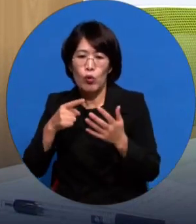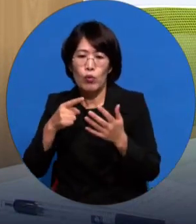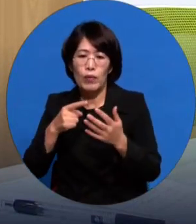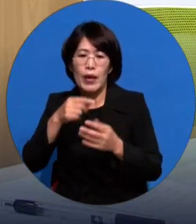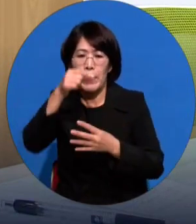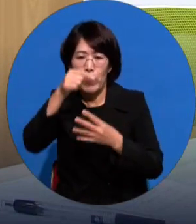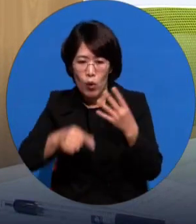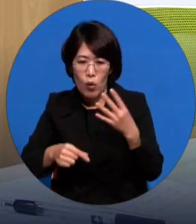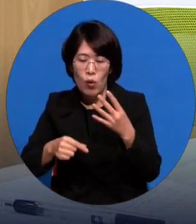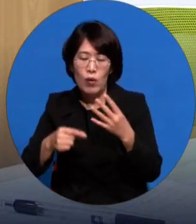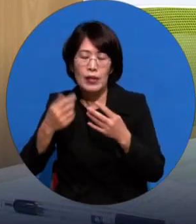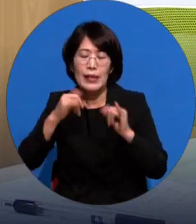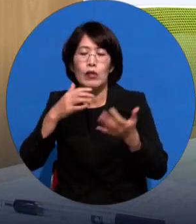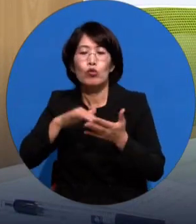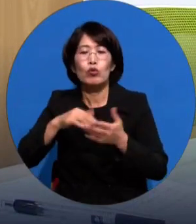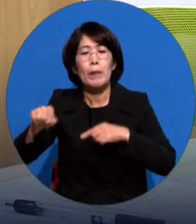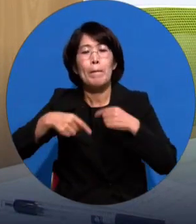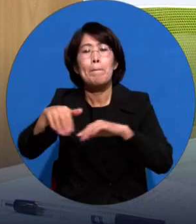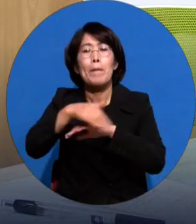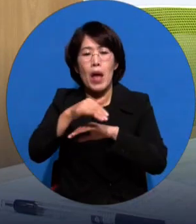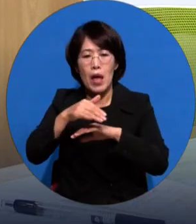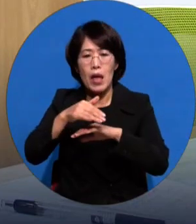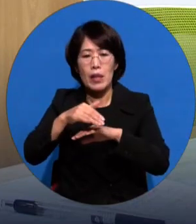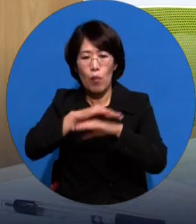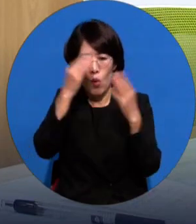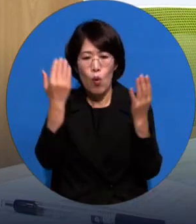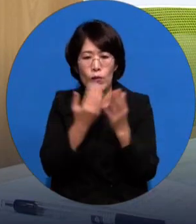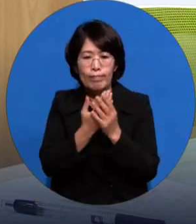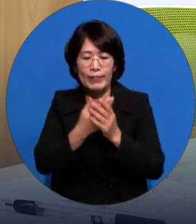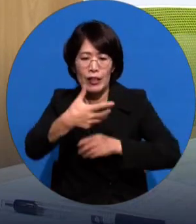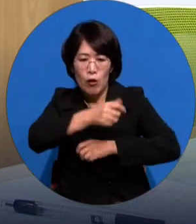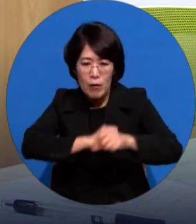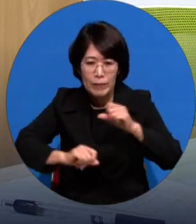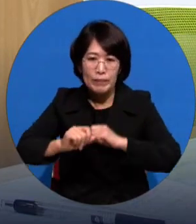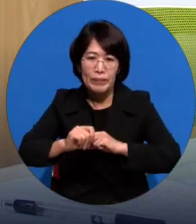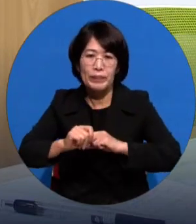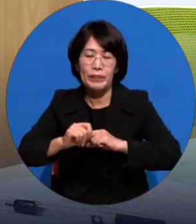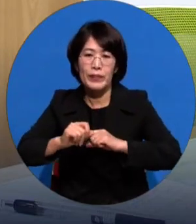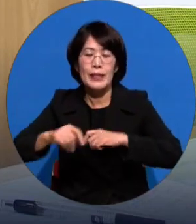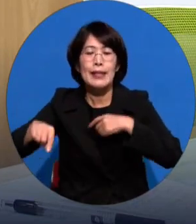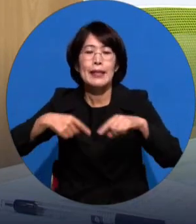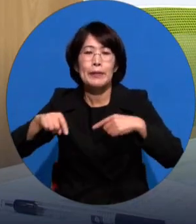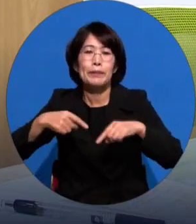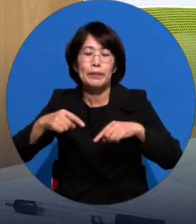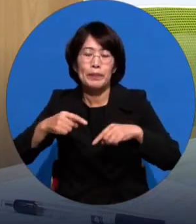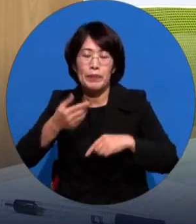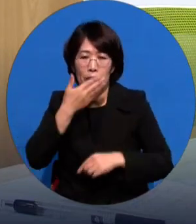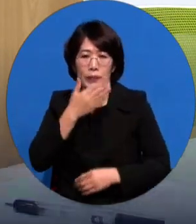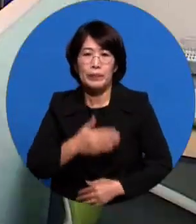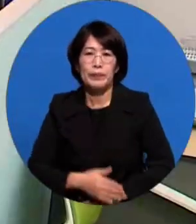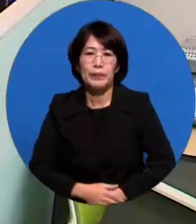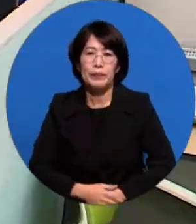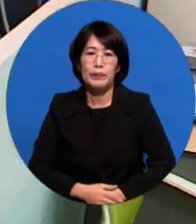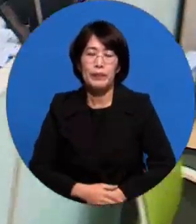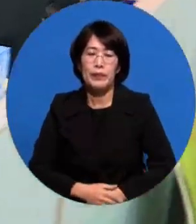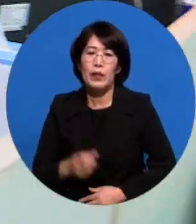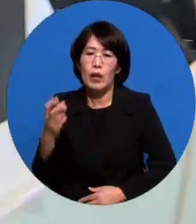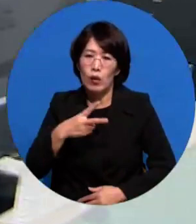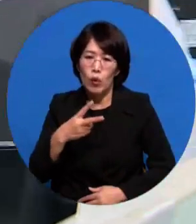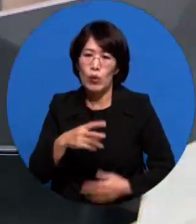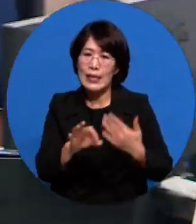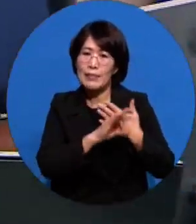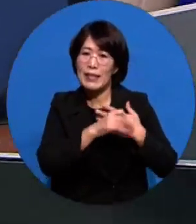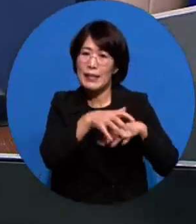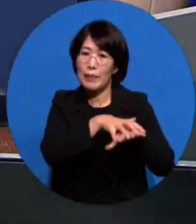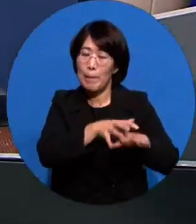교육적인 기반까지 해가지고 인구정책에 대해서 전반적으로 더 공격적으로 하자는 의미에서 또